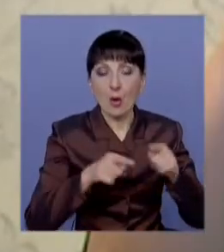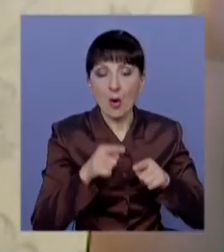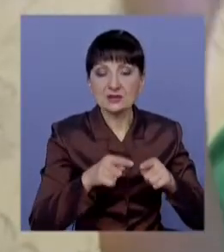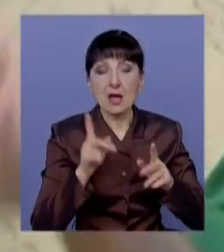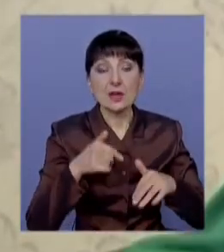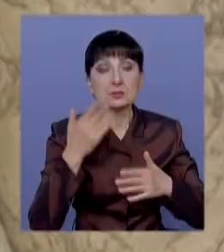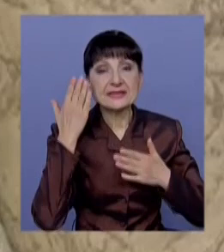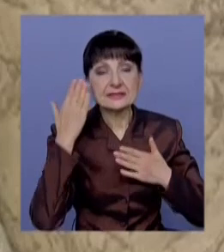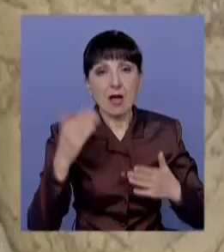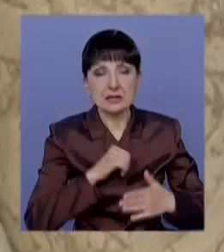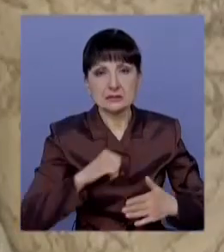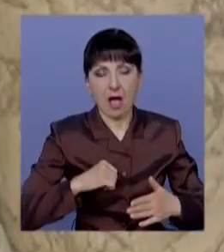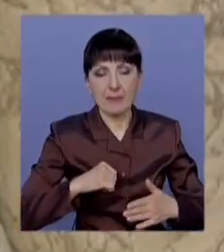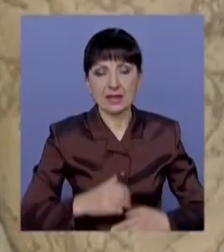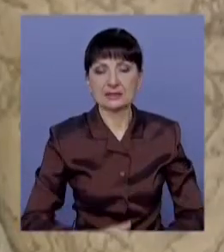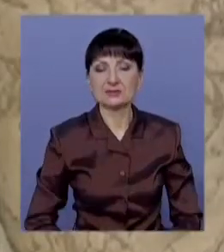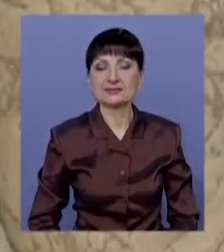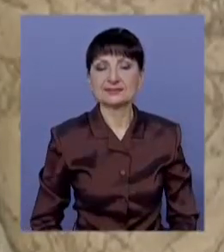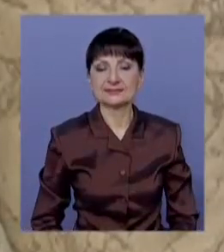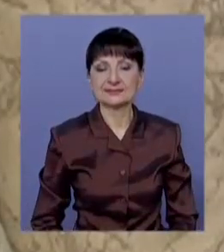мы не знали.